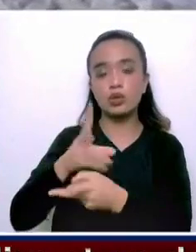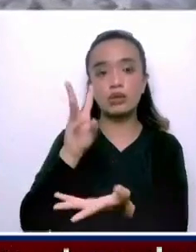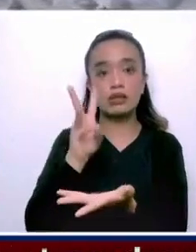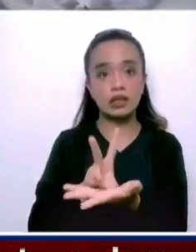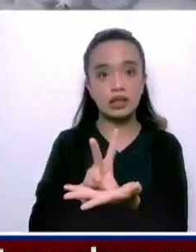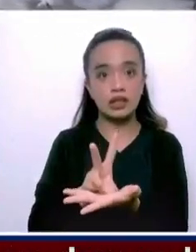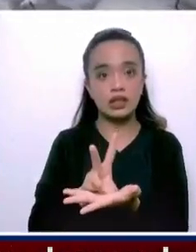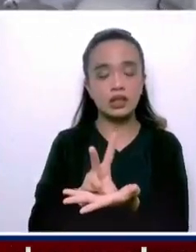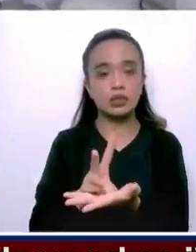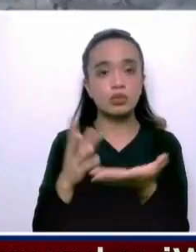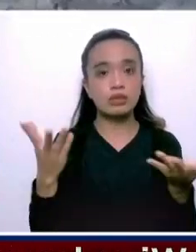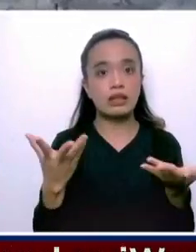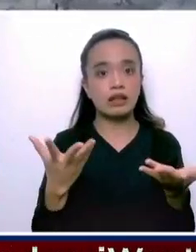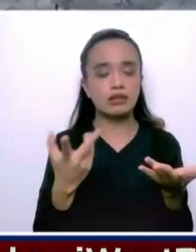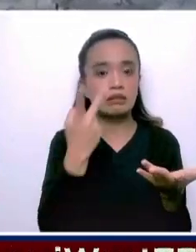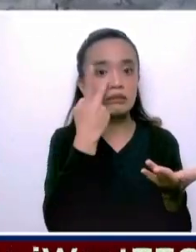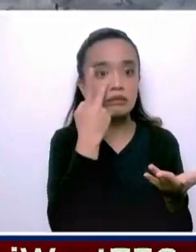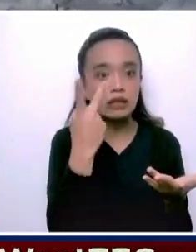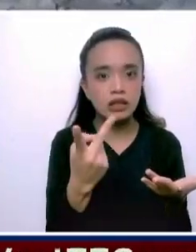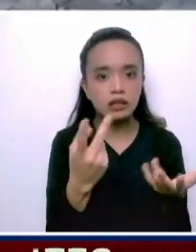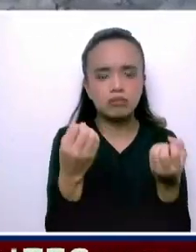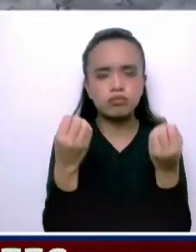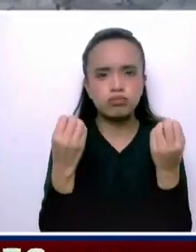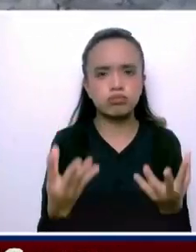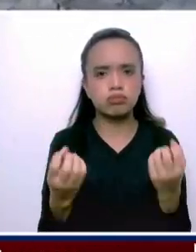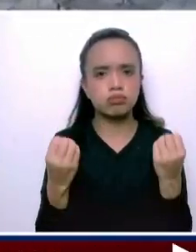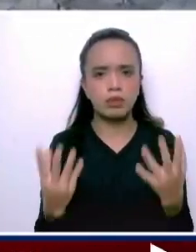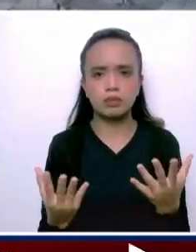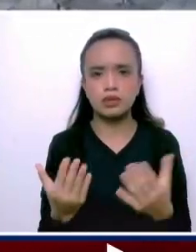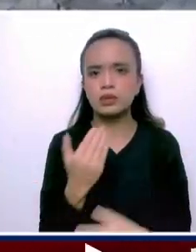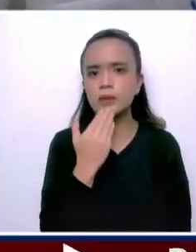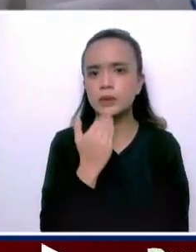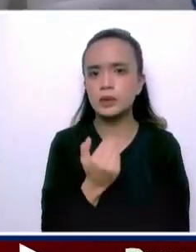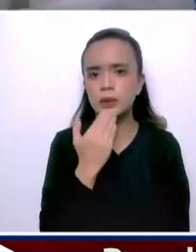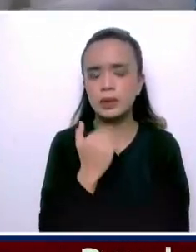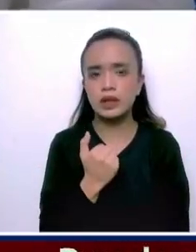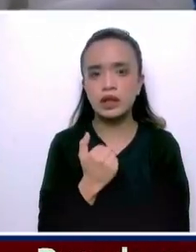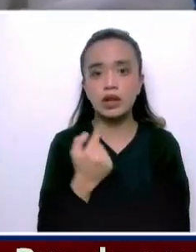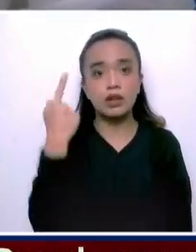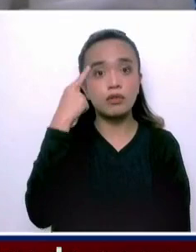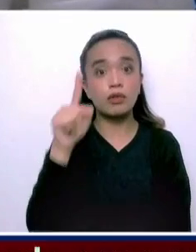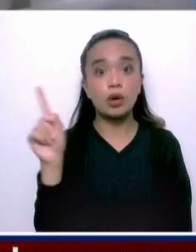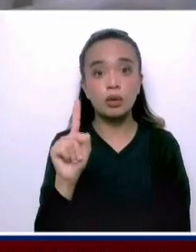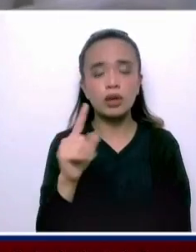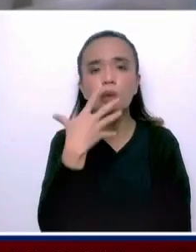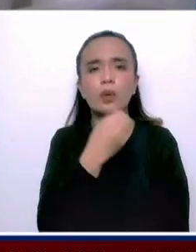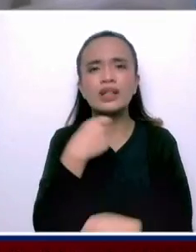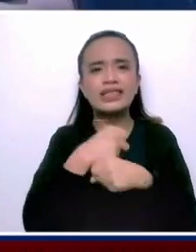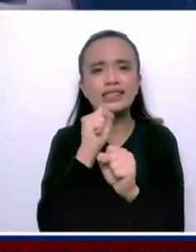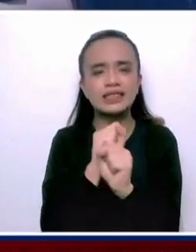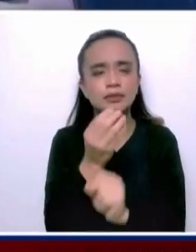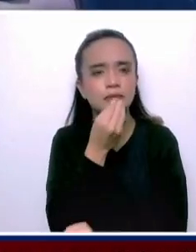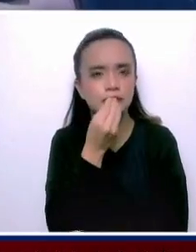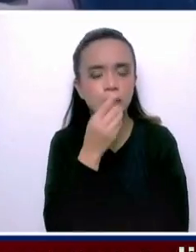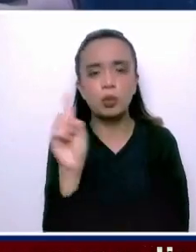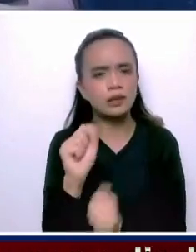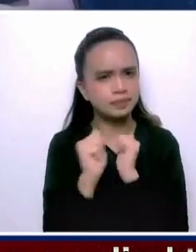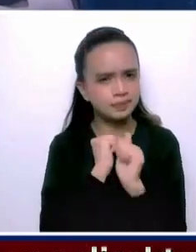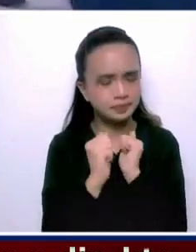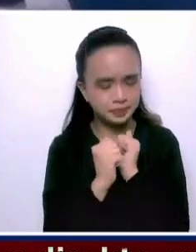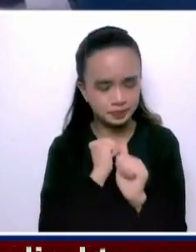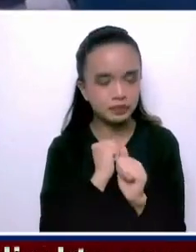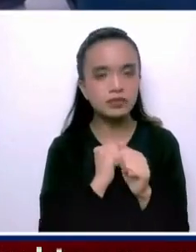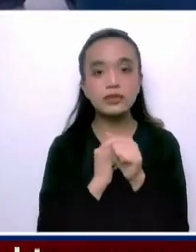saan nakita itong mga libo-libong mga asukal ay para ito sa mga food manufacturer. Ibig sabihin, ito yung